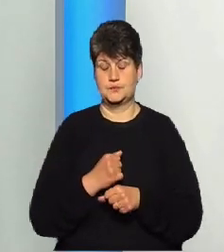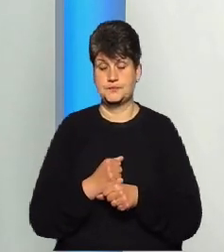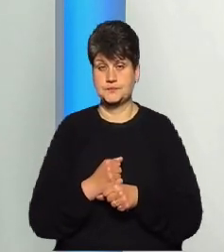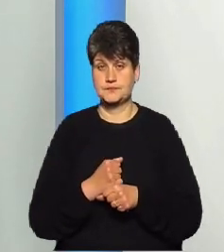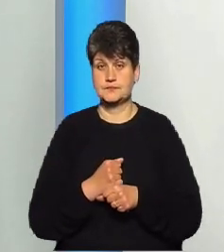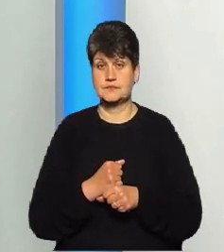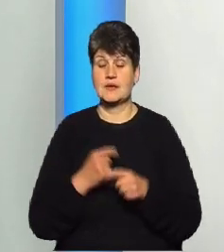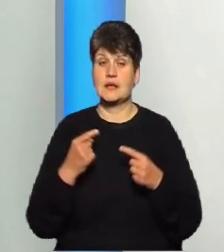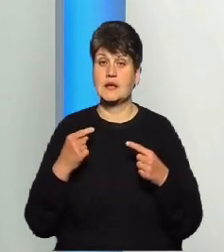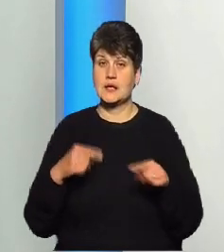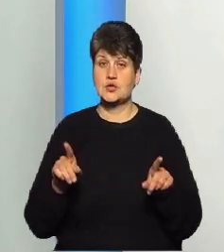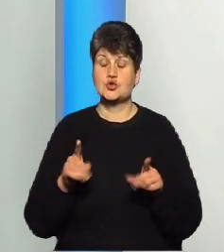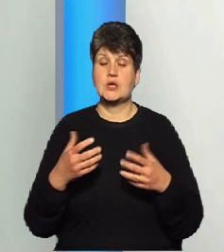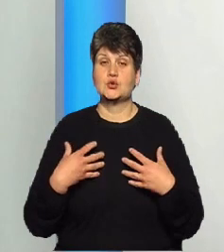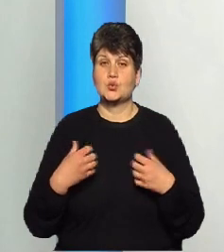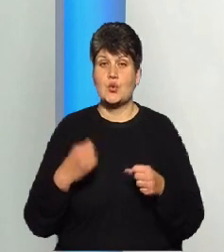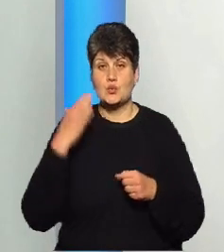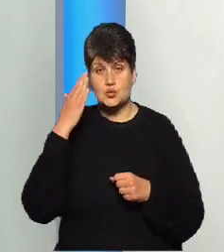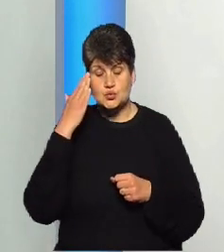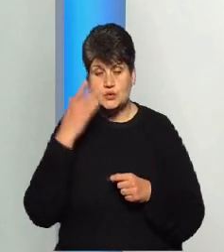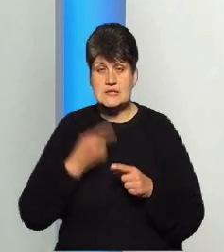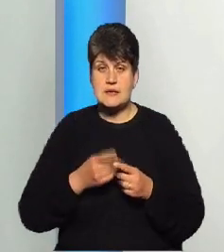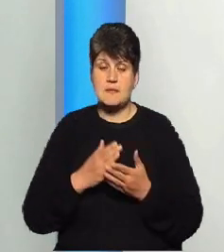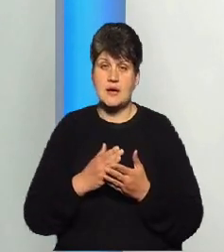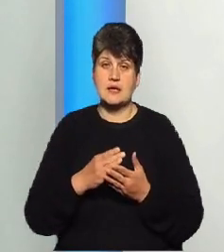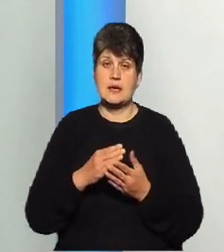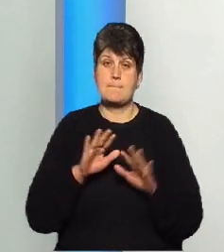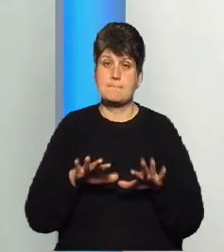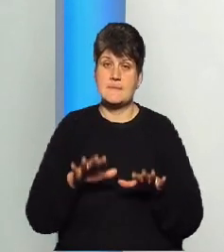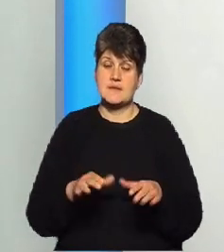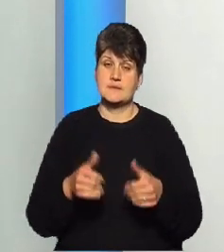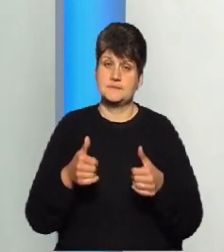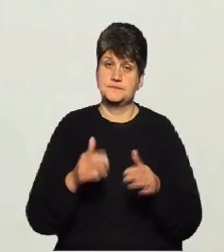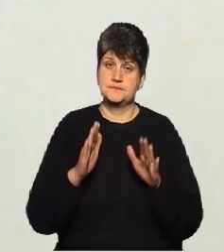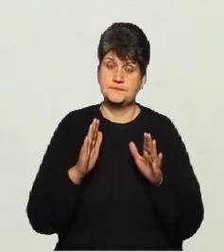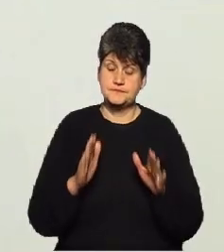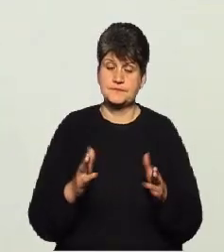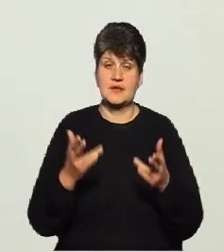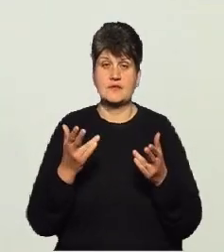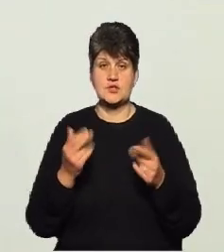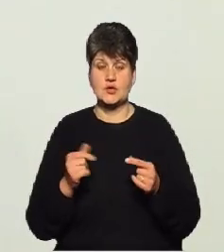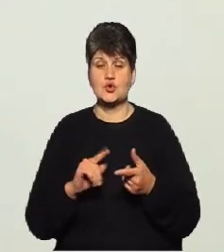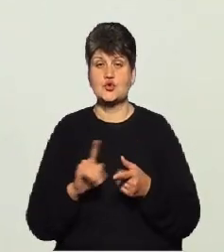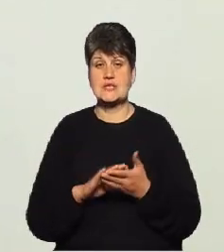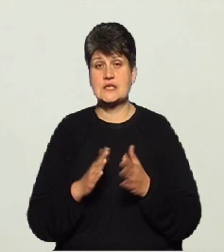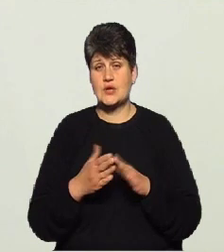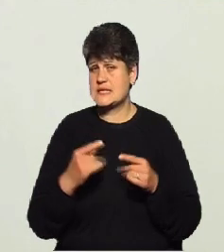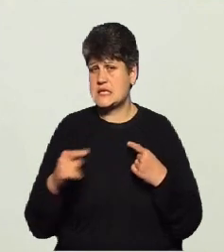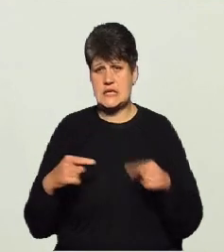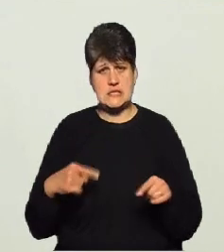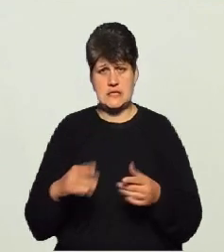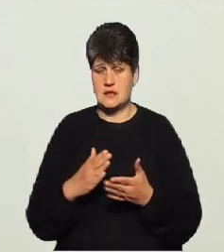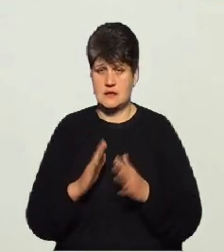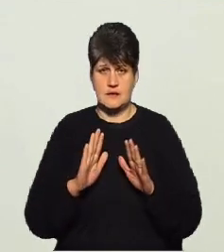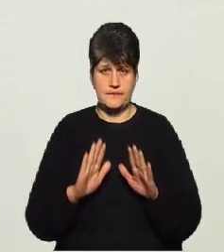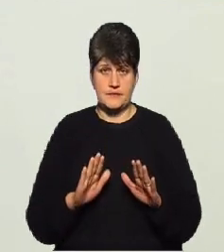сну, це має бути відповідне місце облаштоване. Звичайно, що ситуації життєві різні є, але намагатися зробити